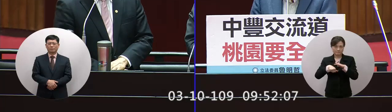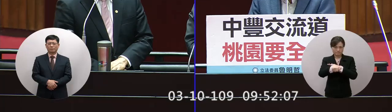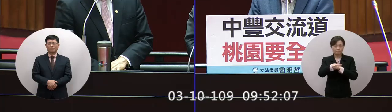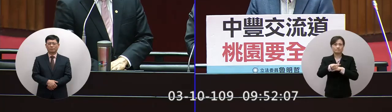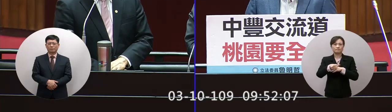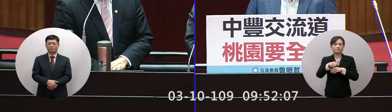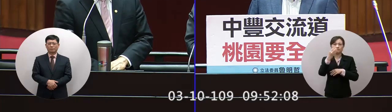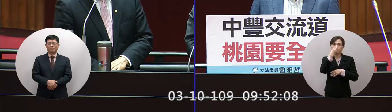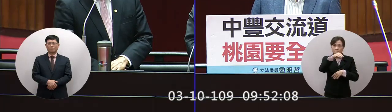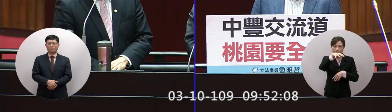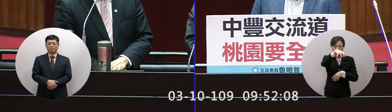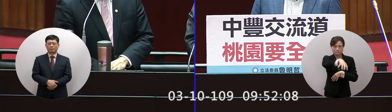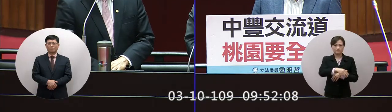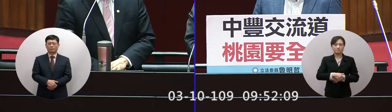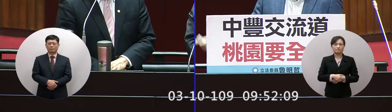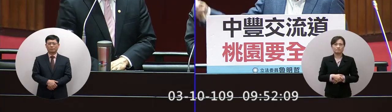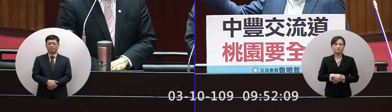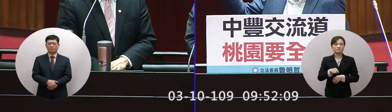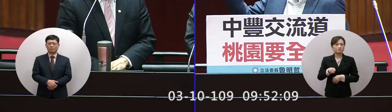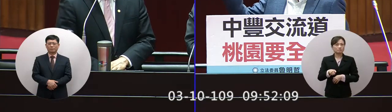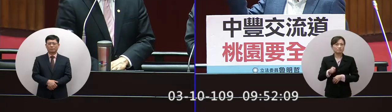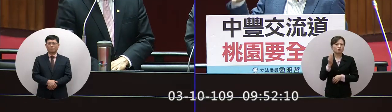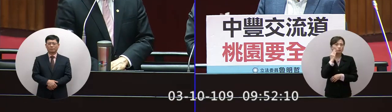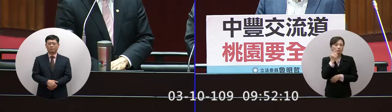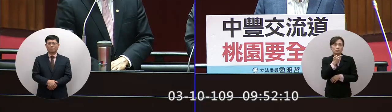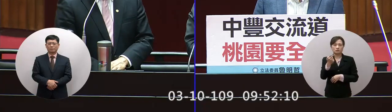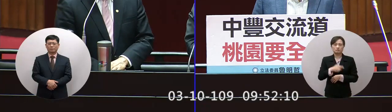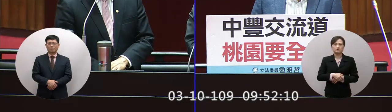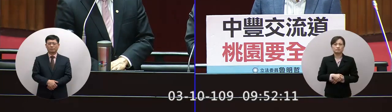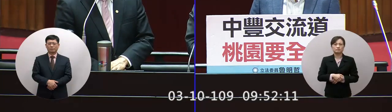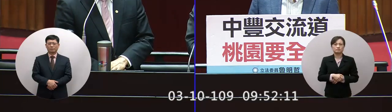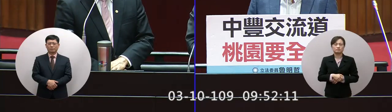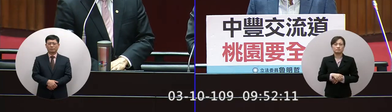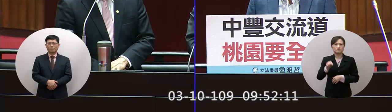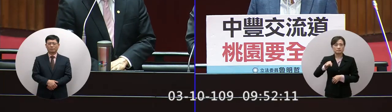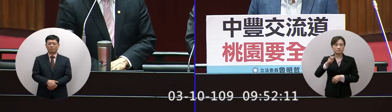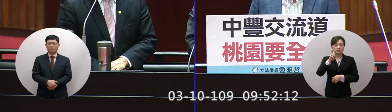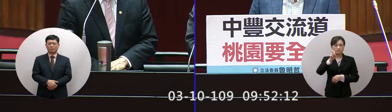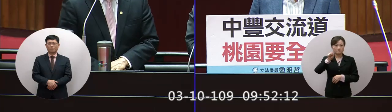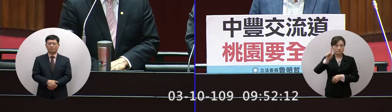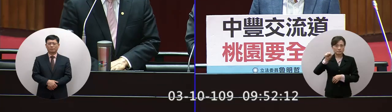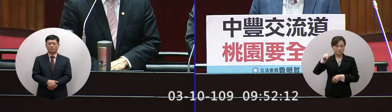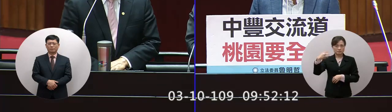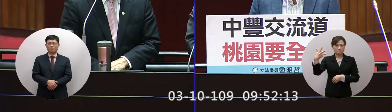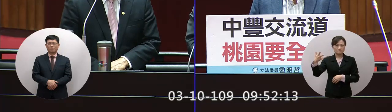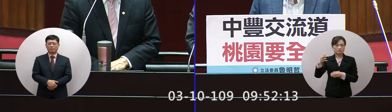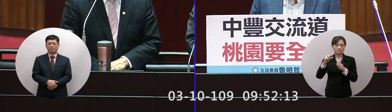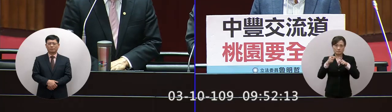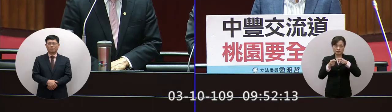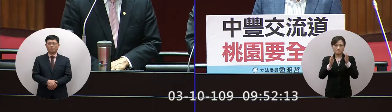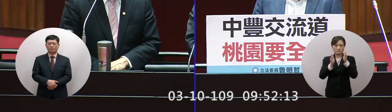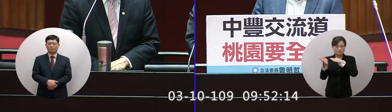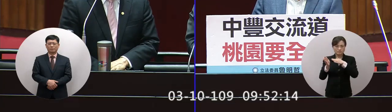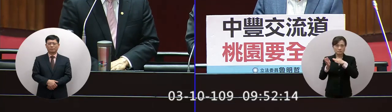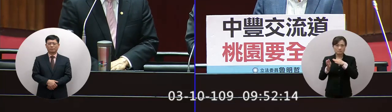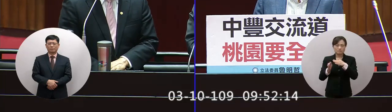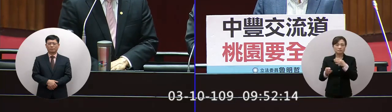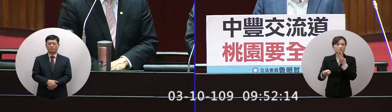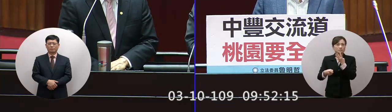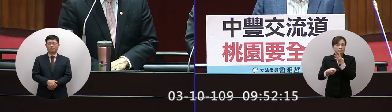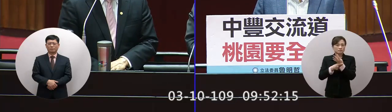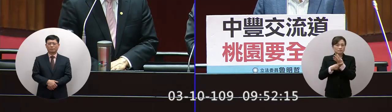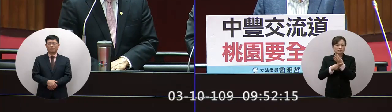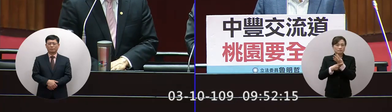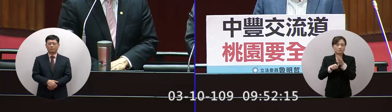很难得的一个区块，所以那边有21.88公顷的一个产专区，未来可以产